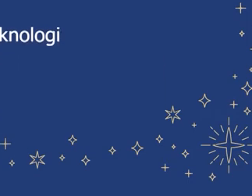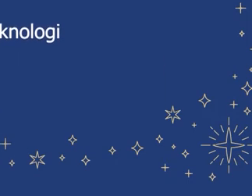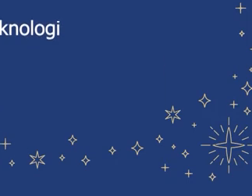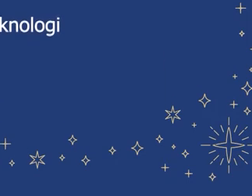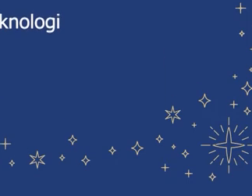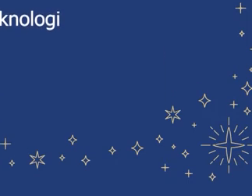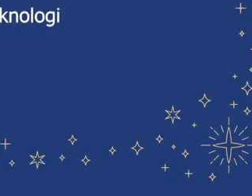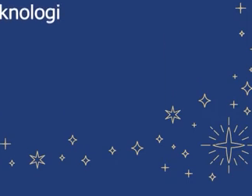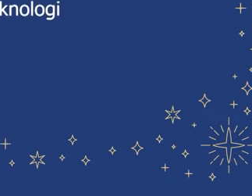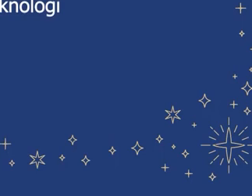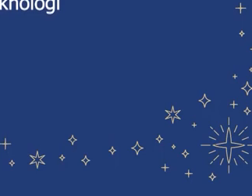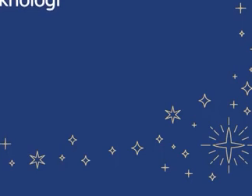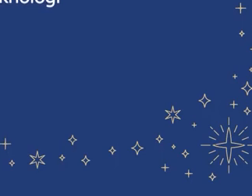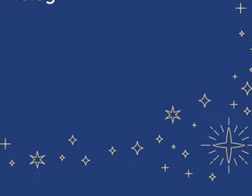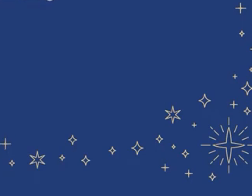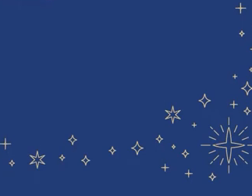lagi